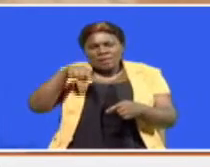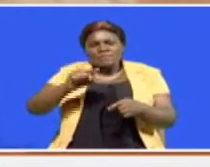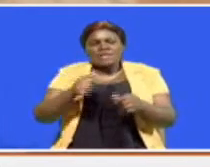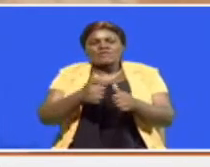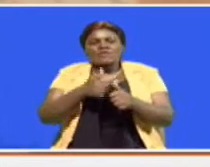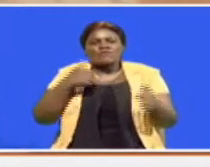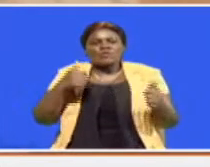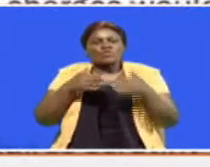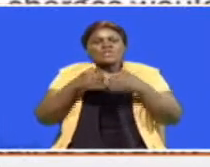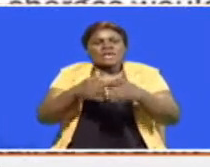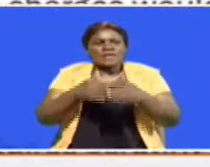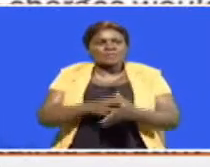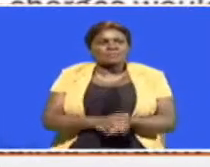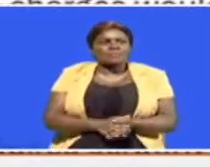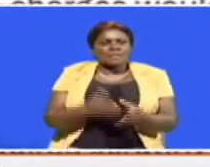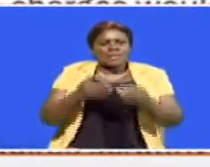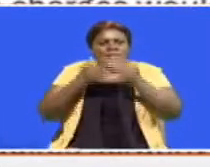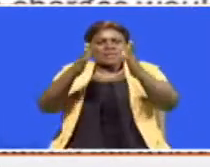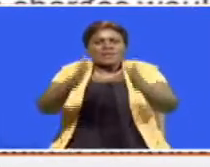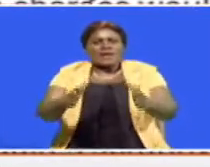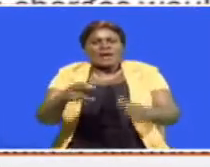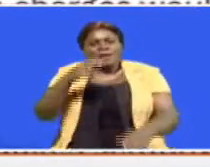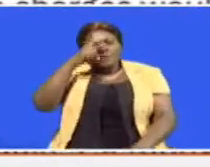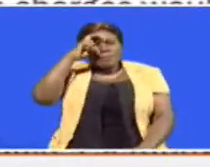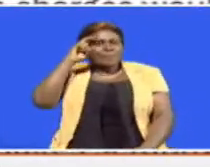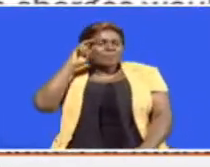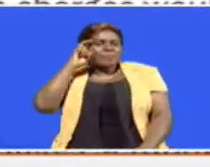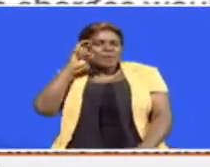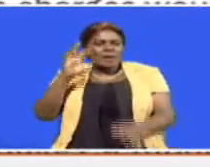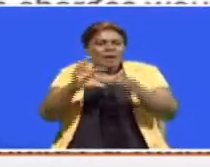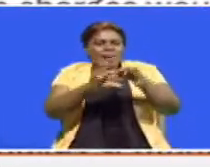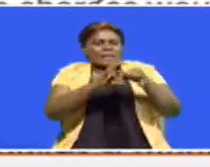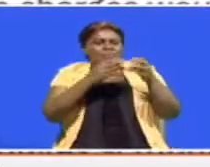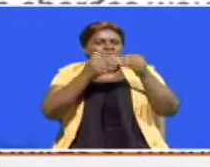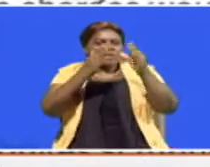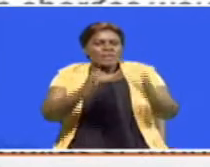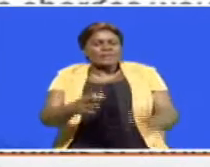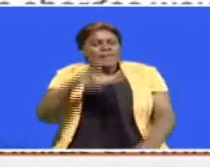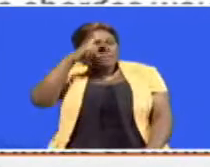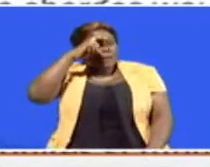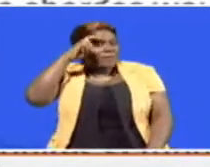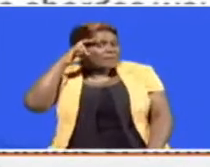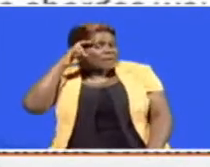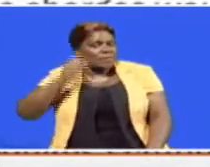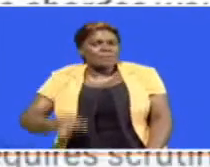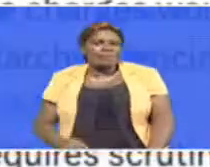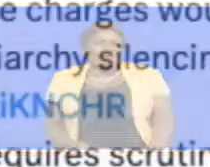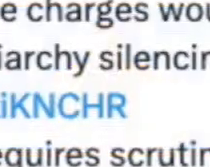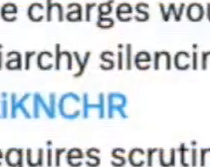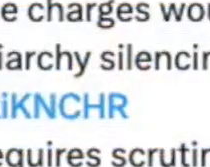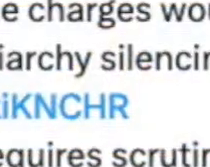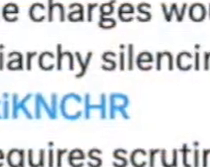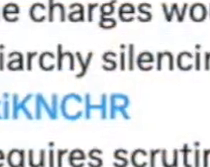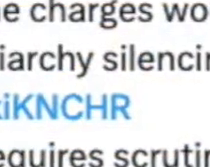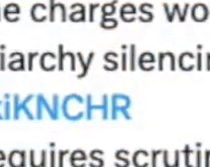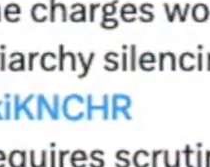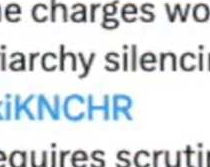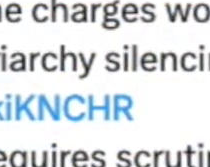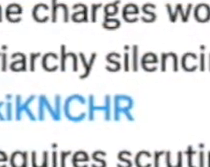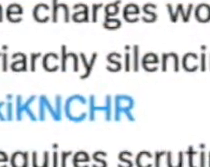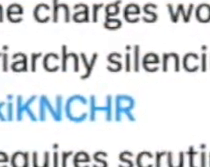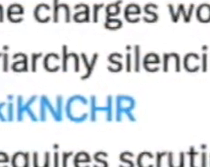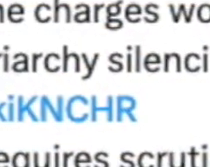wanachotaka wanaomdhulumu. Kiongozi wa Kenya na kinara wa Azimio la Umoja One Kenya Martha Karua aidha amemtetea Orwoba